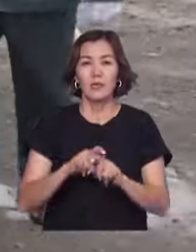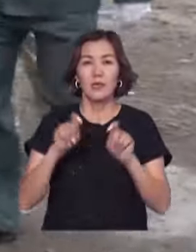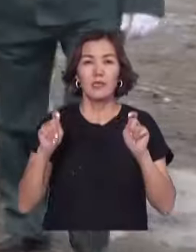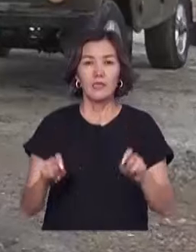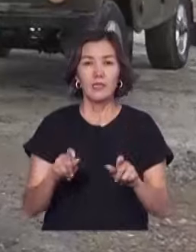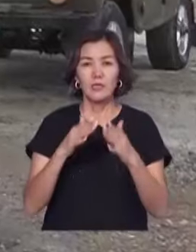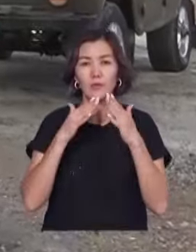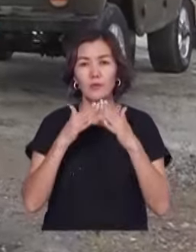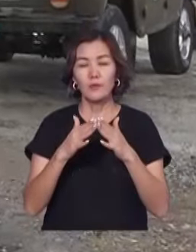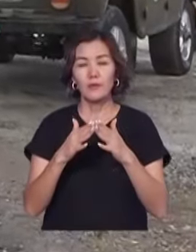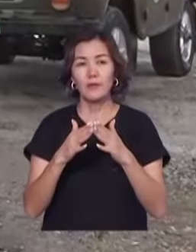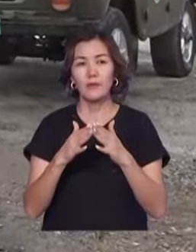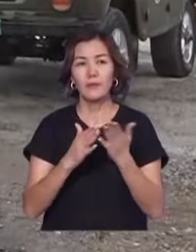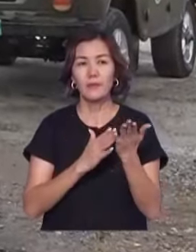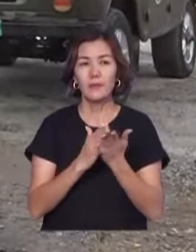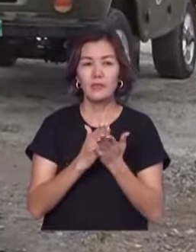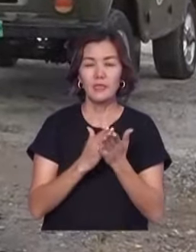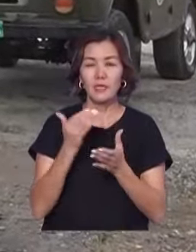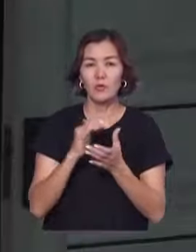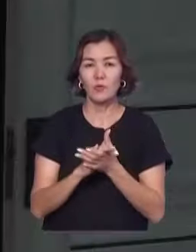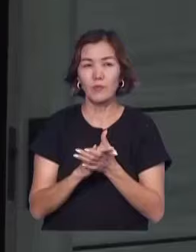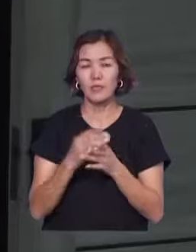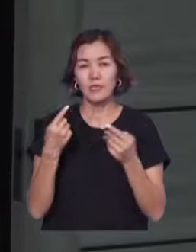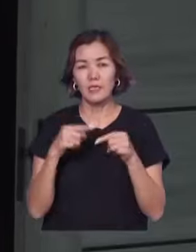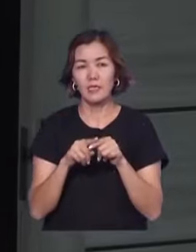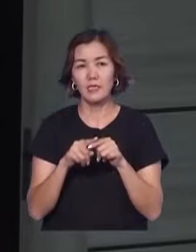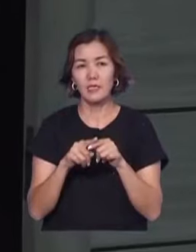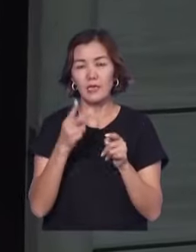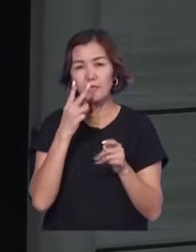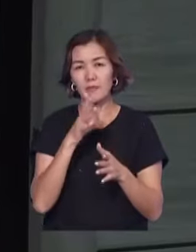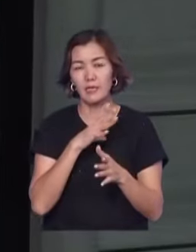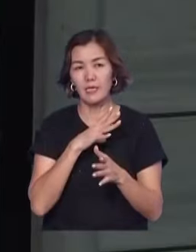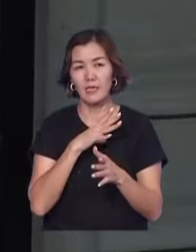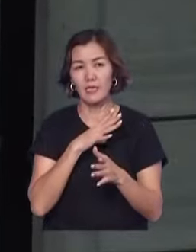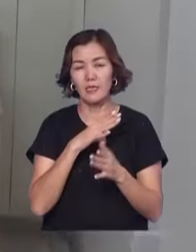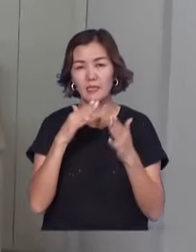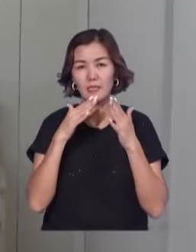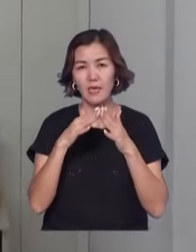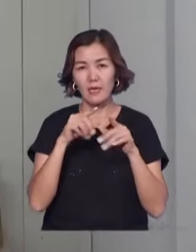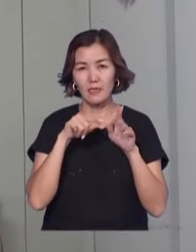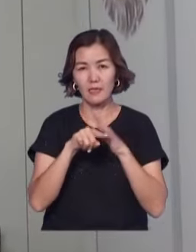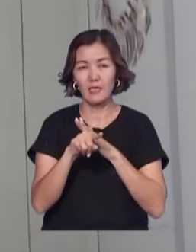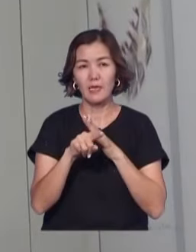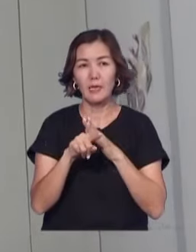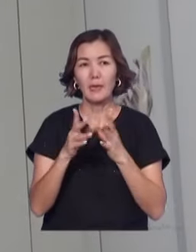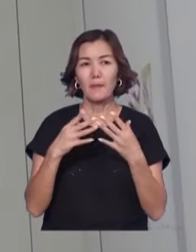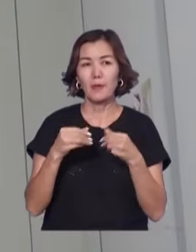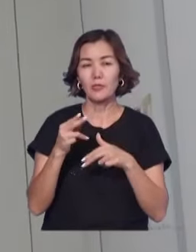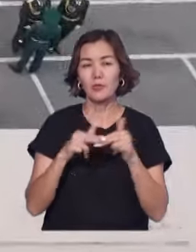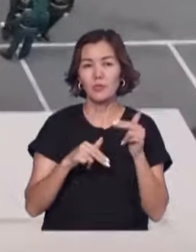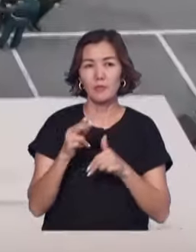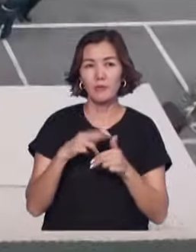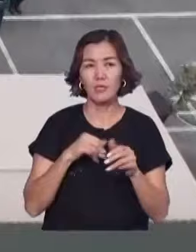казармы ветераны пограничной службы ознакомились с военной техникой и осмотрели возведенные здания, построенные для семей офицеров, отметив,